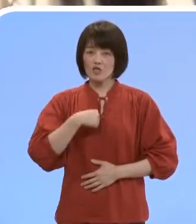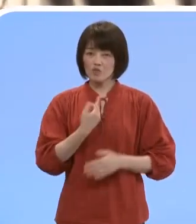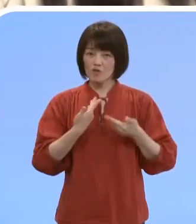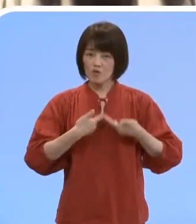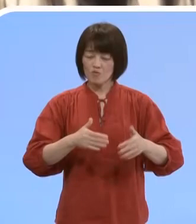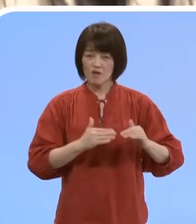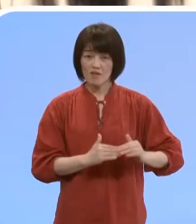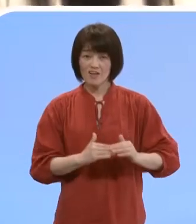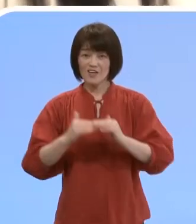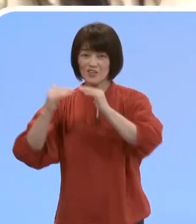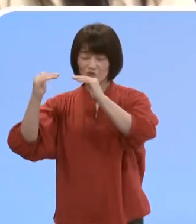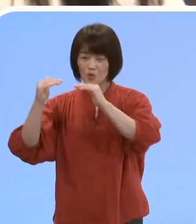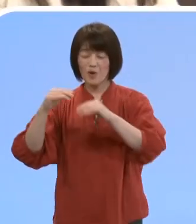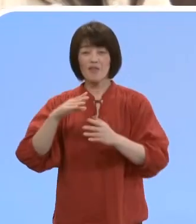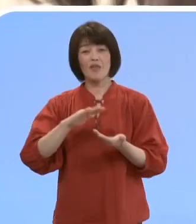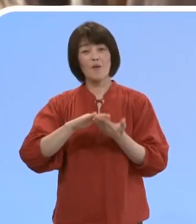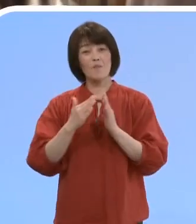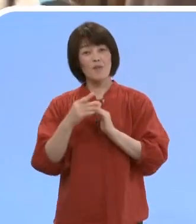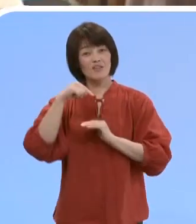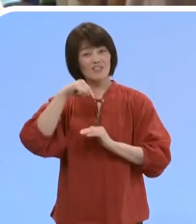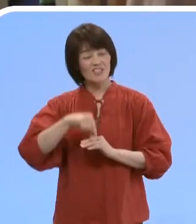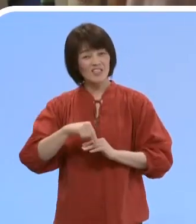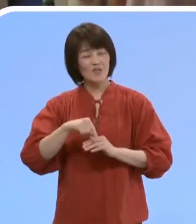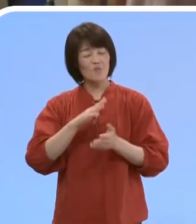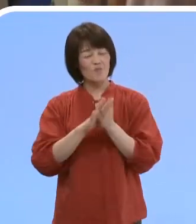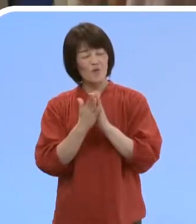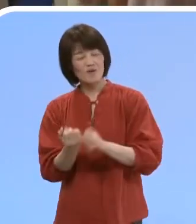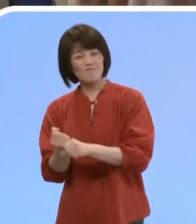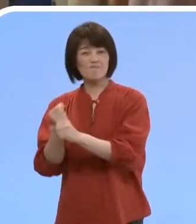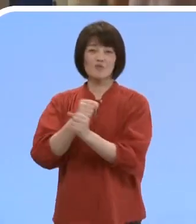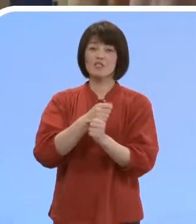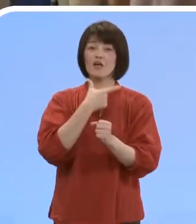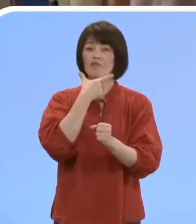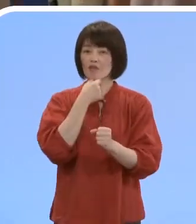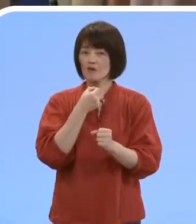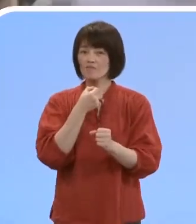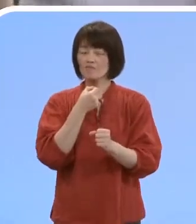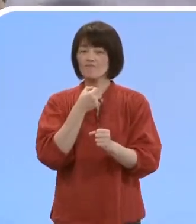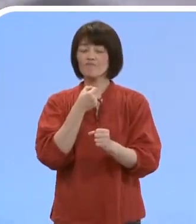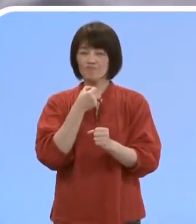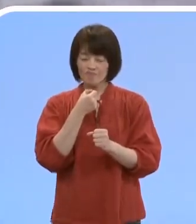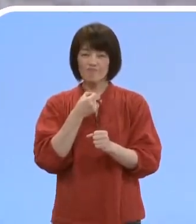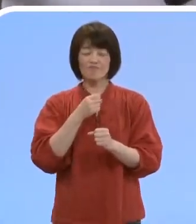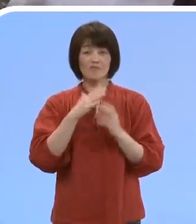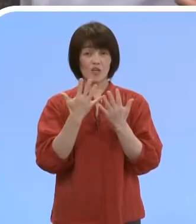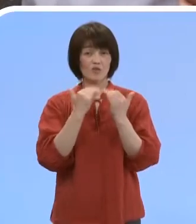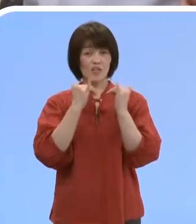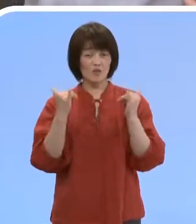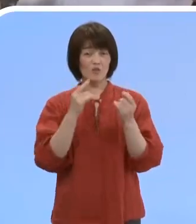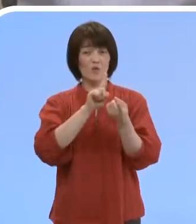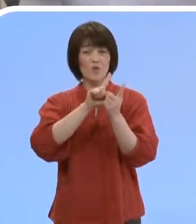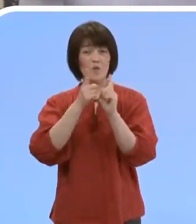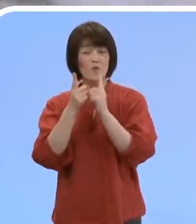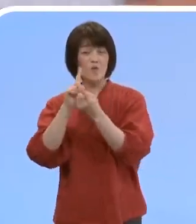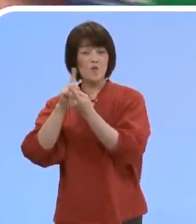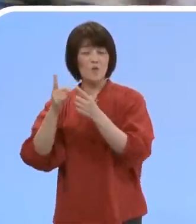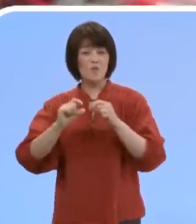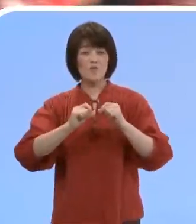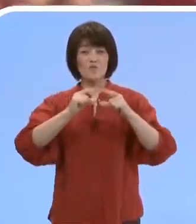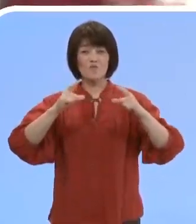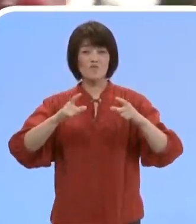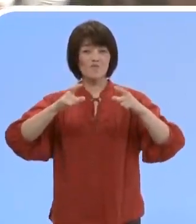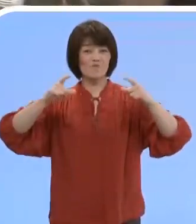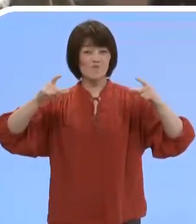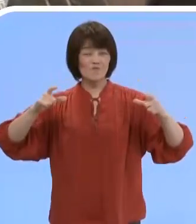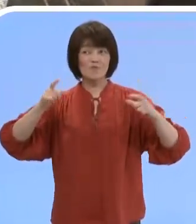自分が生まれ育った素敵な街をもう一度盛り上げたい。世代を超えて人と人とをつな